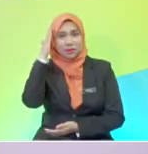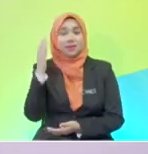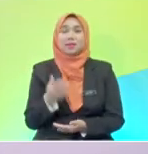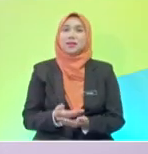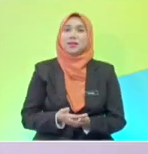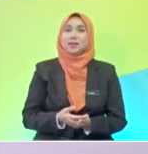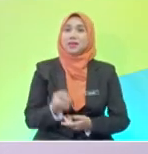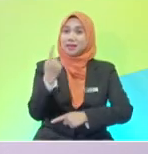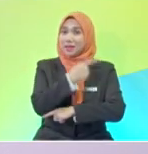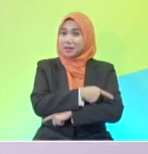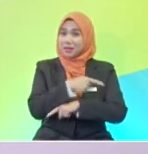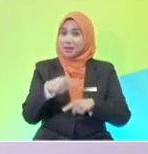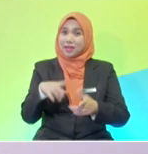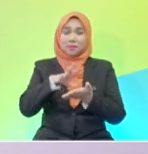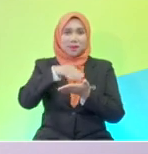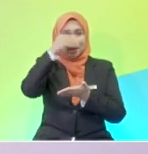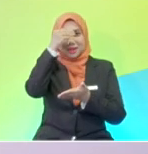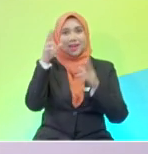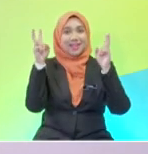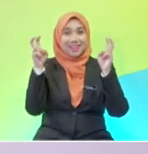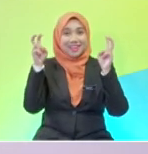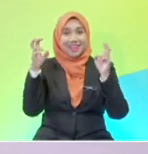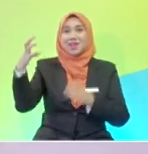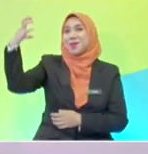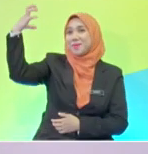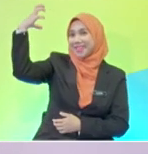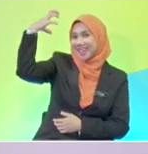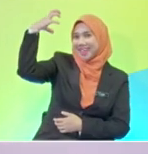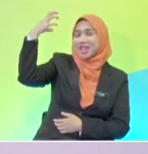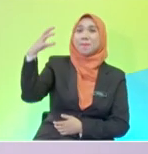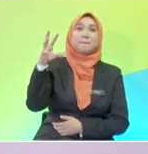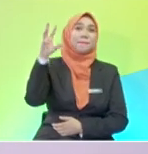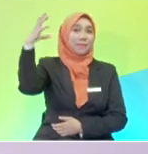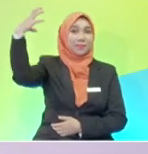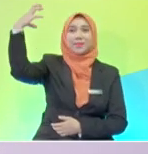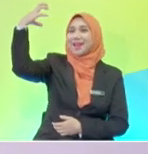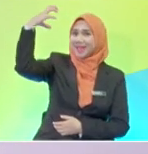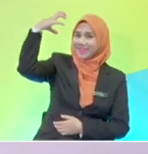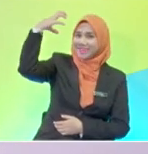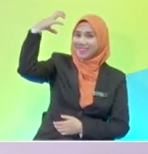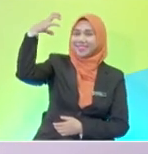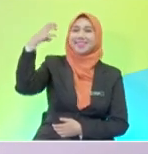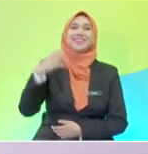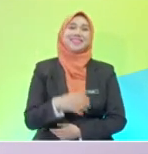hari ini kita belajar tentang matahari sama-sama sebut matahari